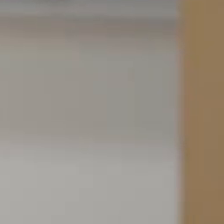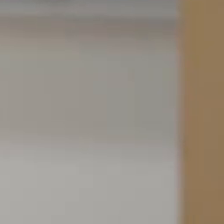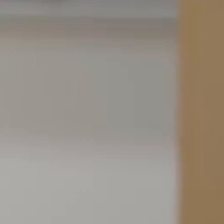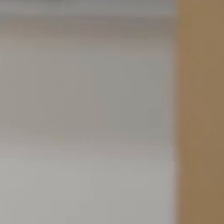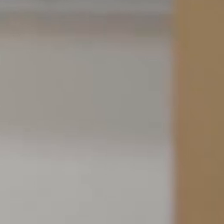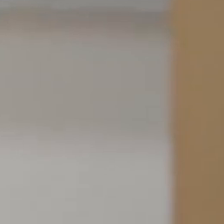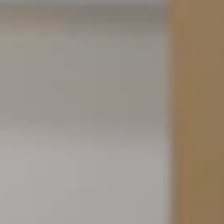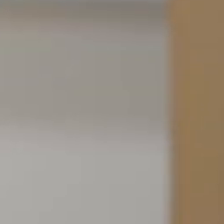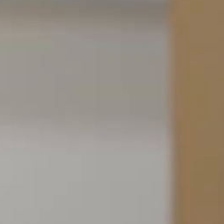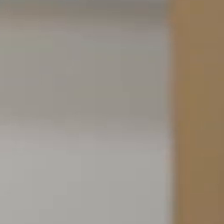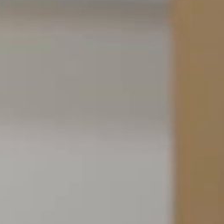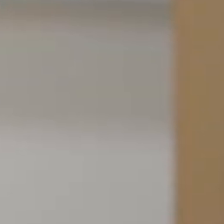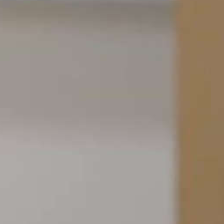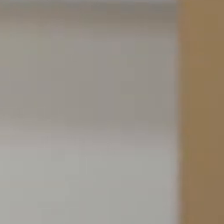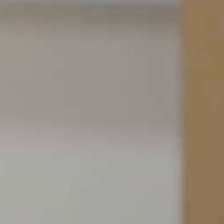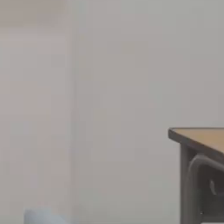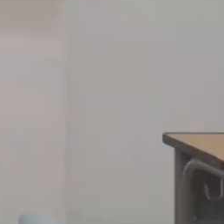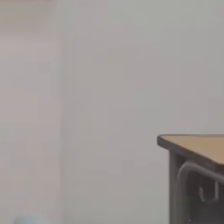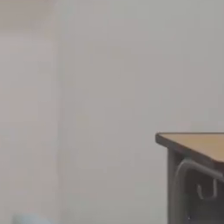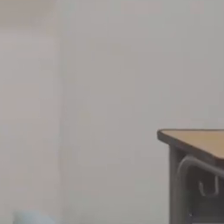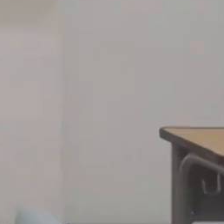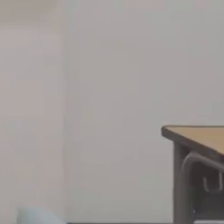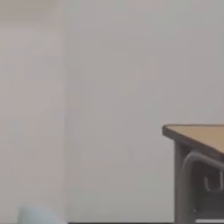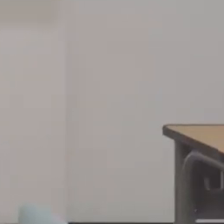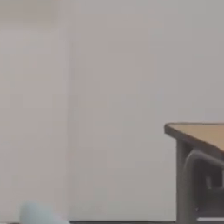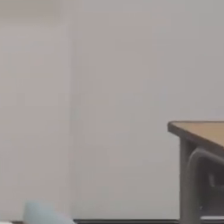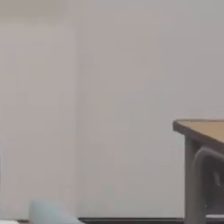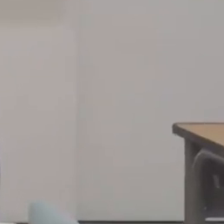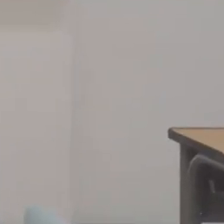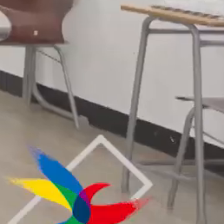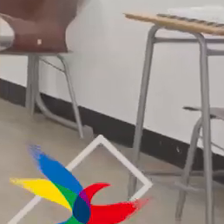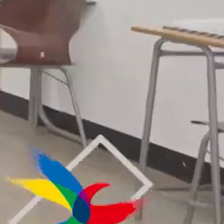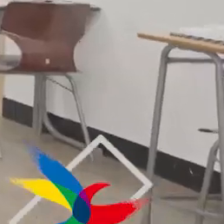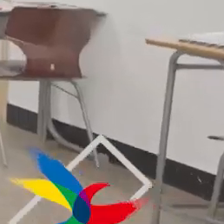첫 선거인데 후보자는 어떻게 선택하지? 모르겠죠.